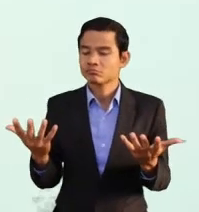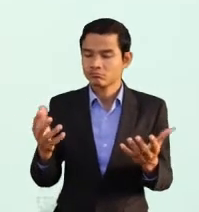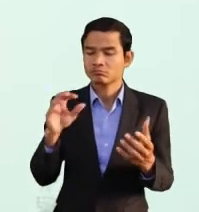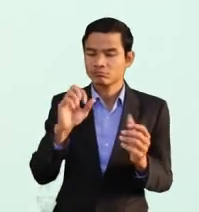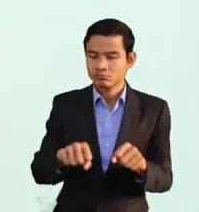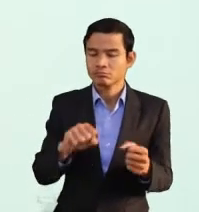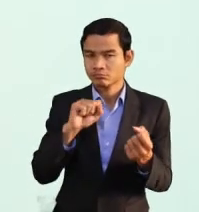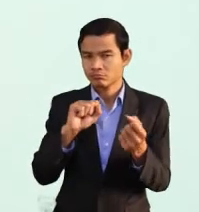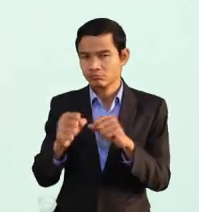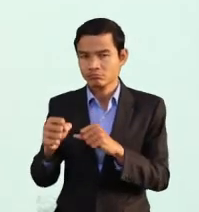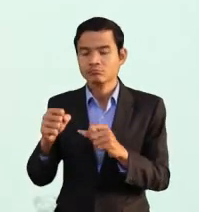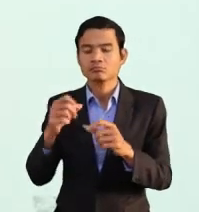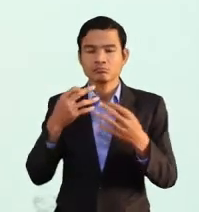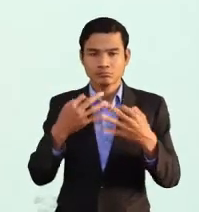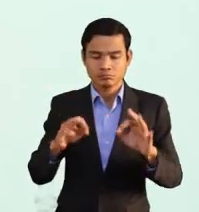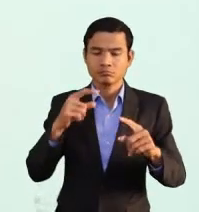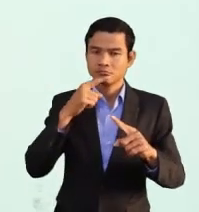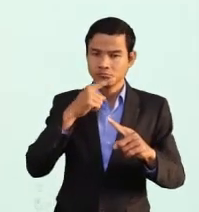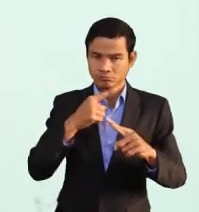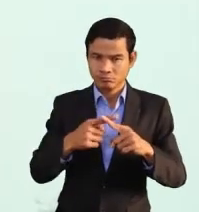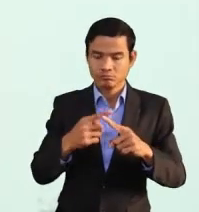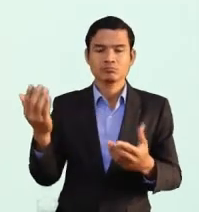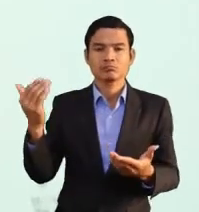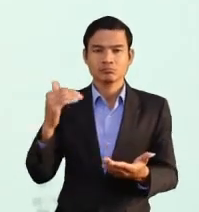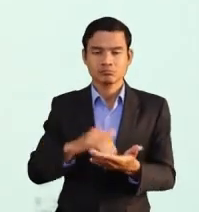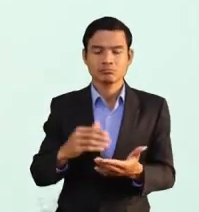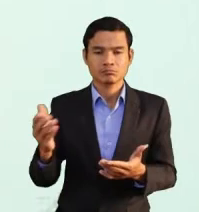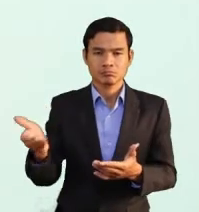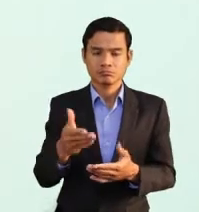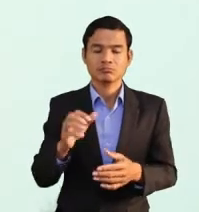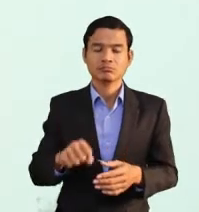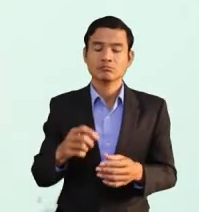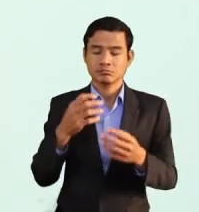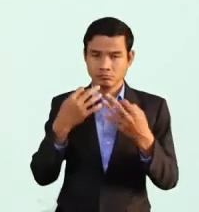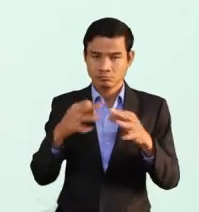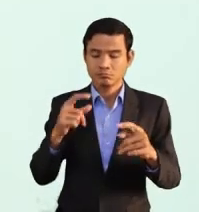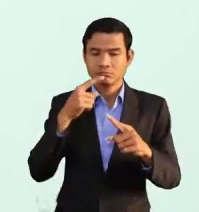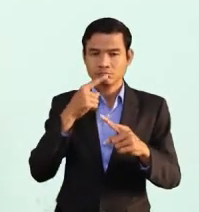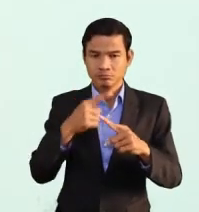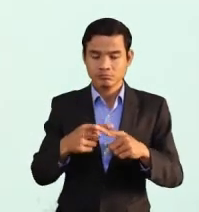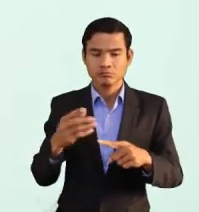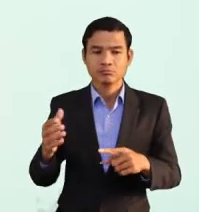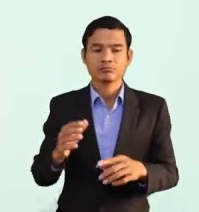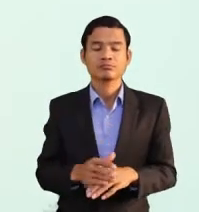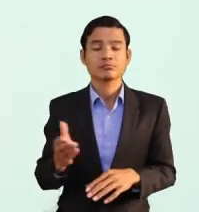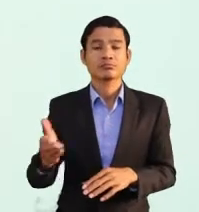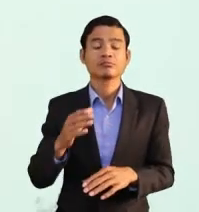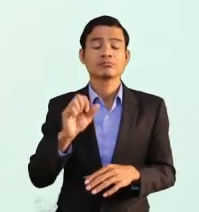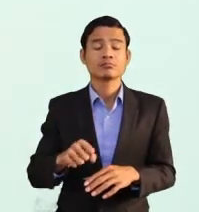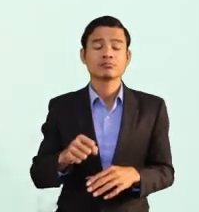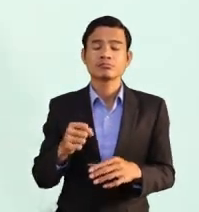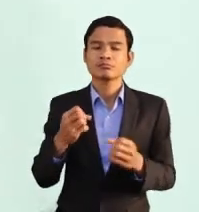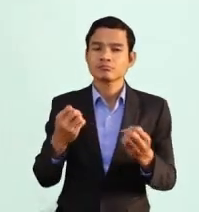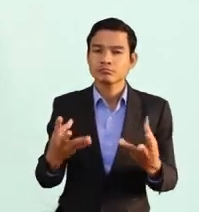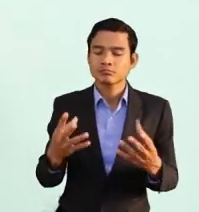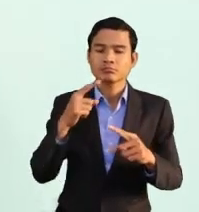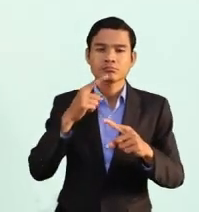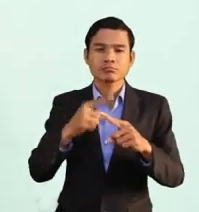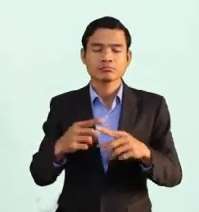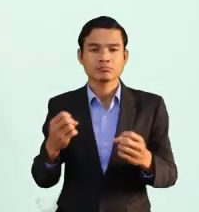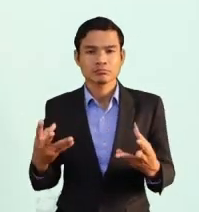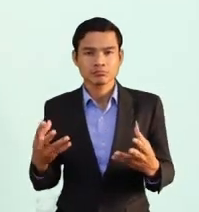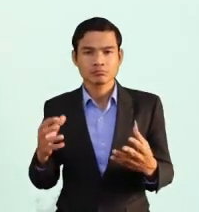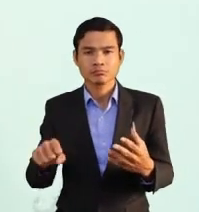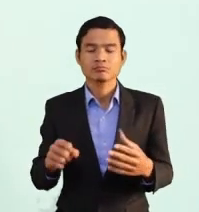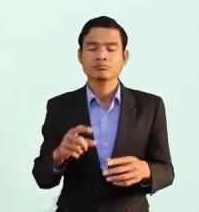đầu viết tới chia vị thí côn bình cha dân đầu tới chia vị thí côn chẳng như cho phẩm án dân mà côn con cha cứ